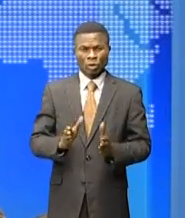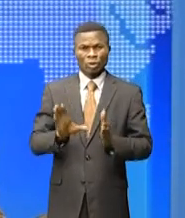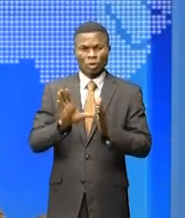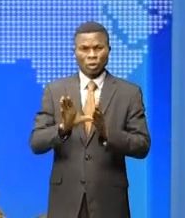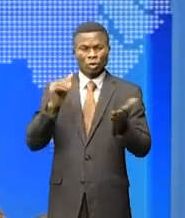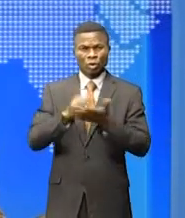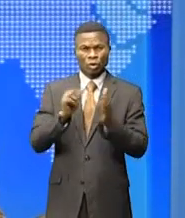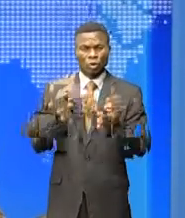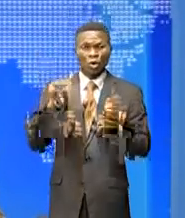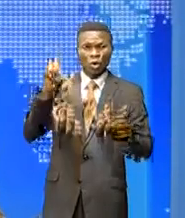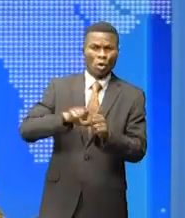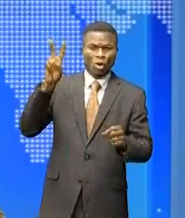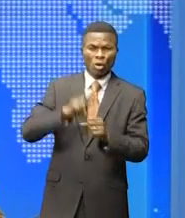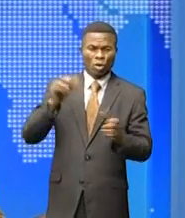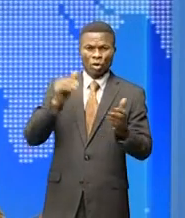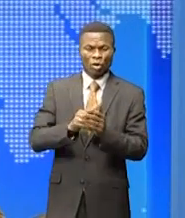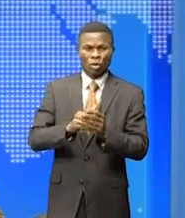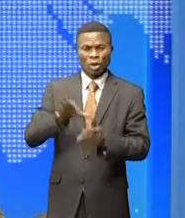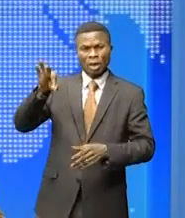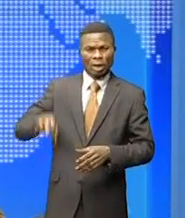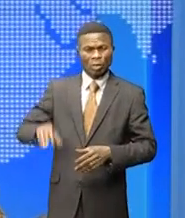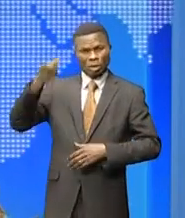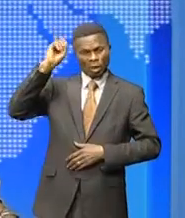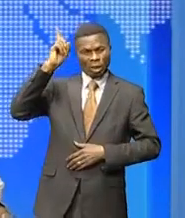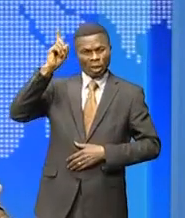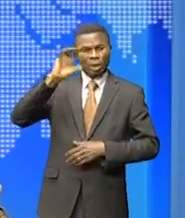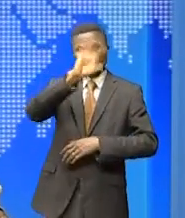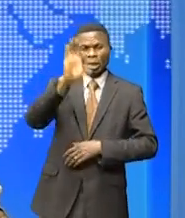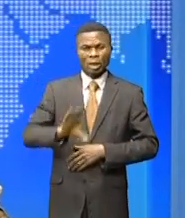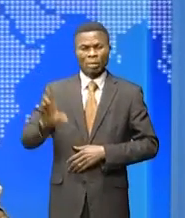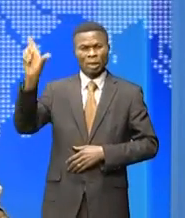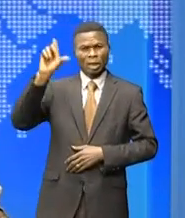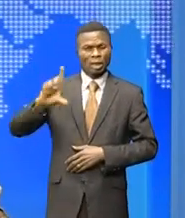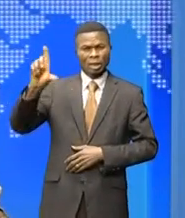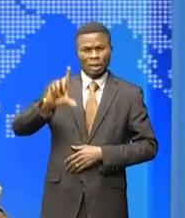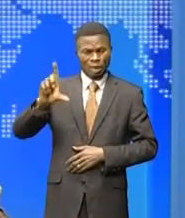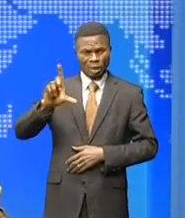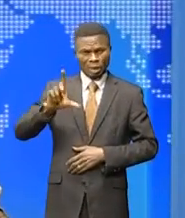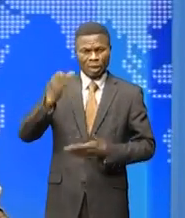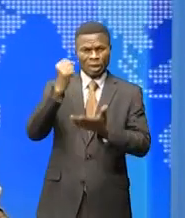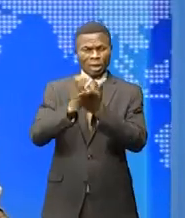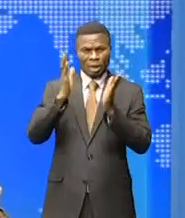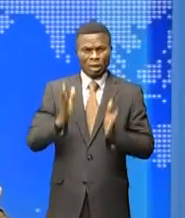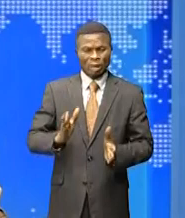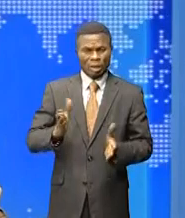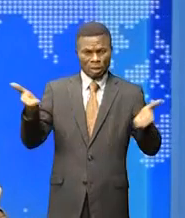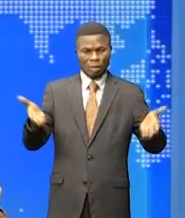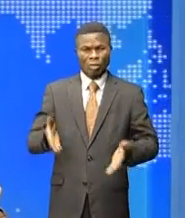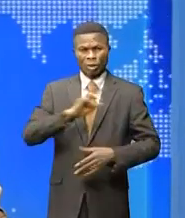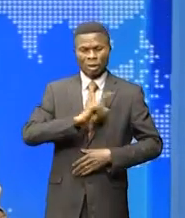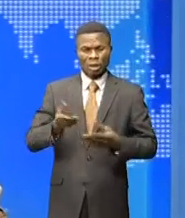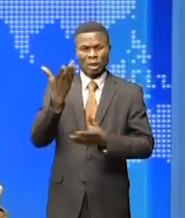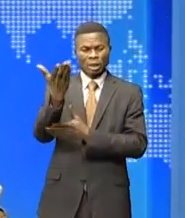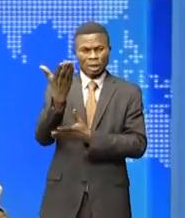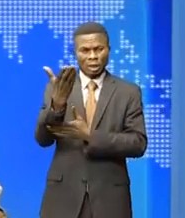de scènes de violence contre les intérêts indiens hier dans la commune de Limete. Son ambassadeur en RTC a